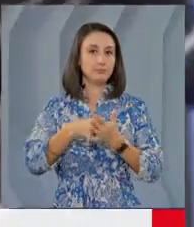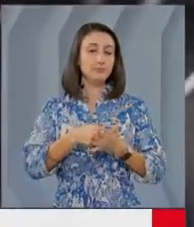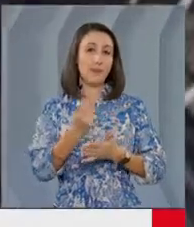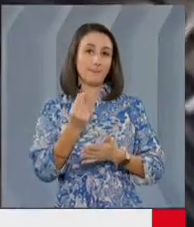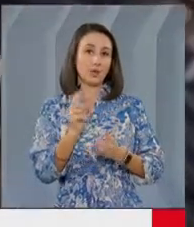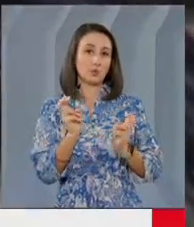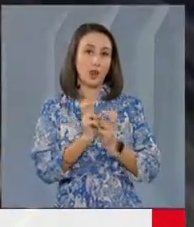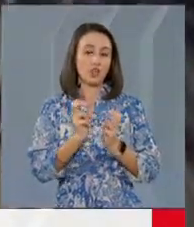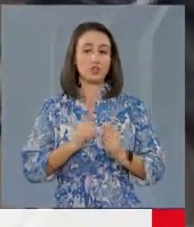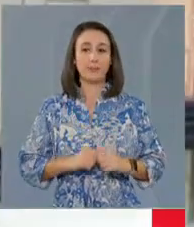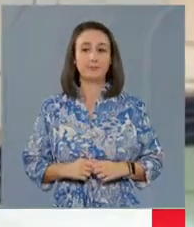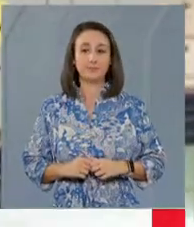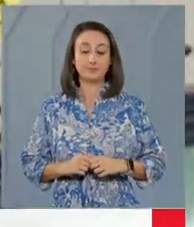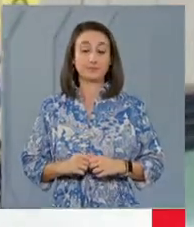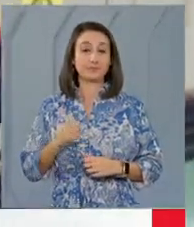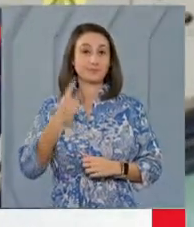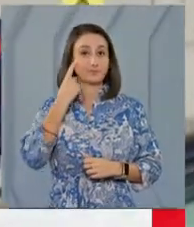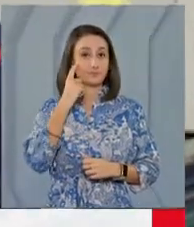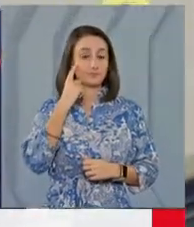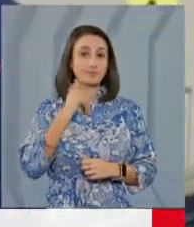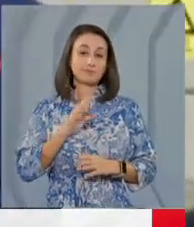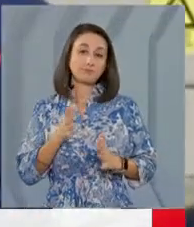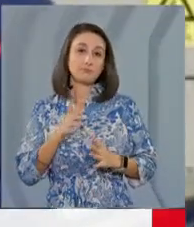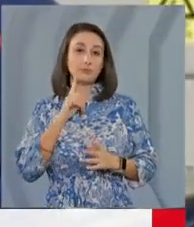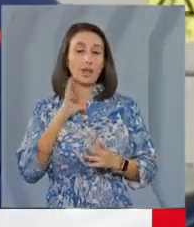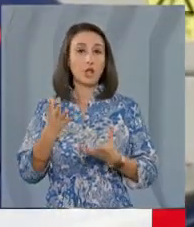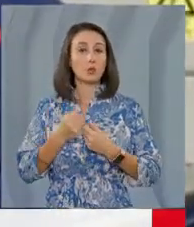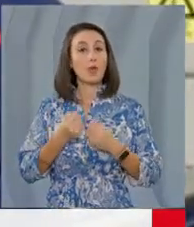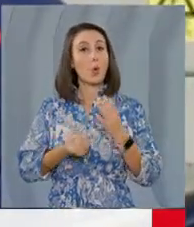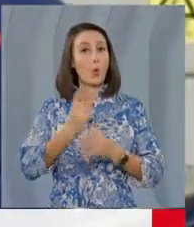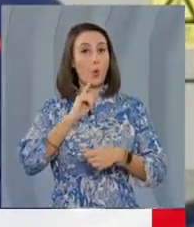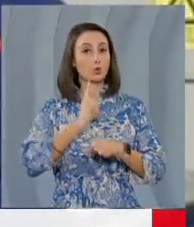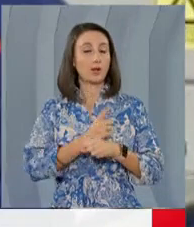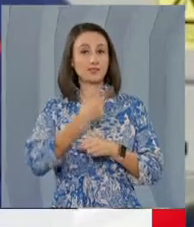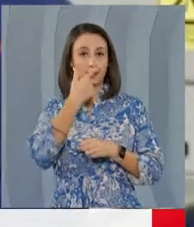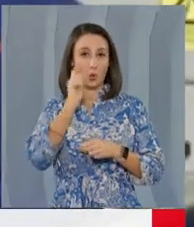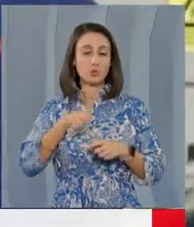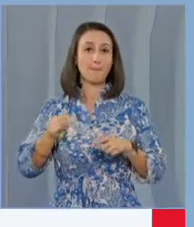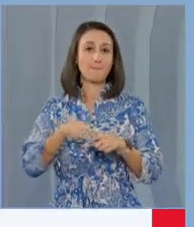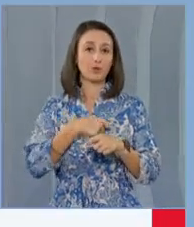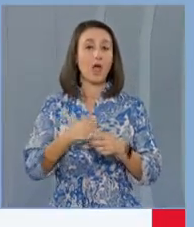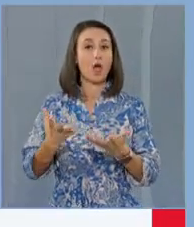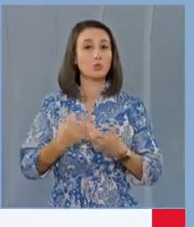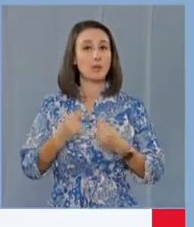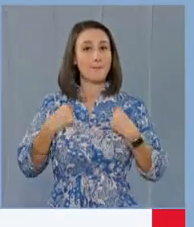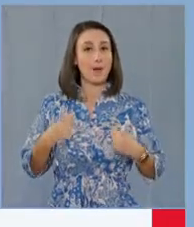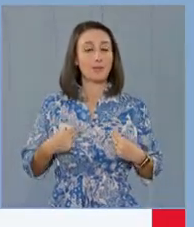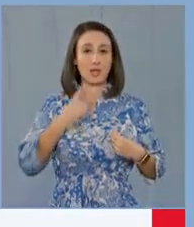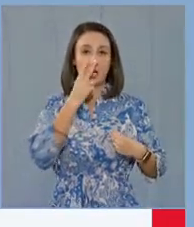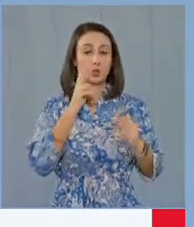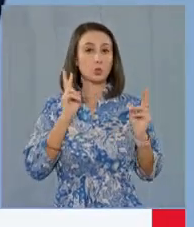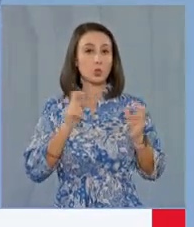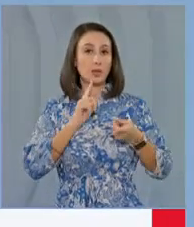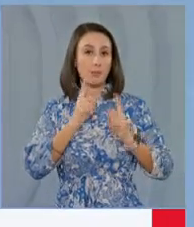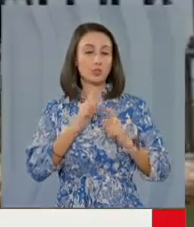prețurilor la energie electrică. Aceștia iau în calcul și opțiunea de a adopta o nouă ordonanță prin care să renunțe la modificările aduse în Parlament, arată surse